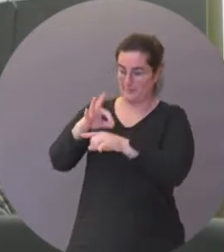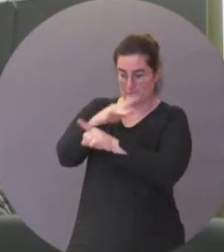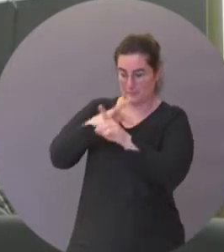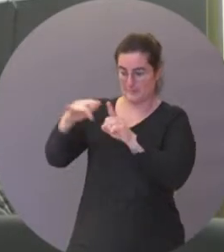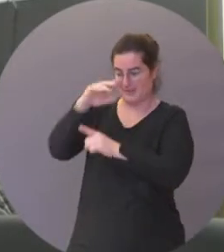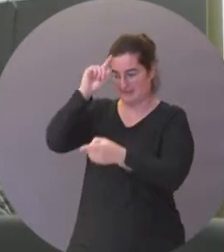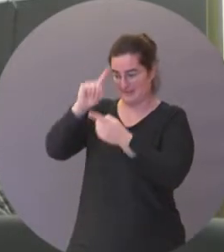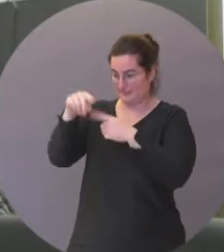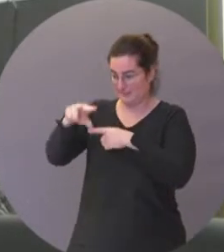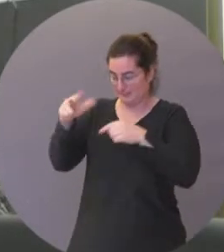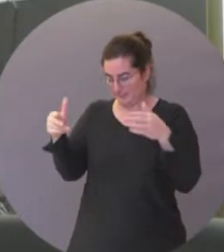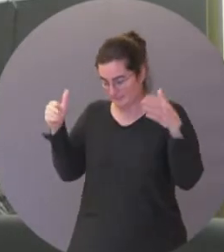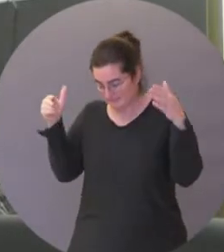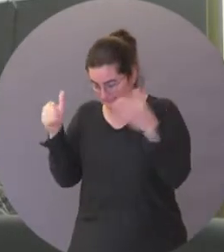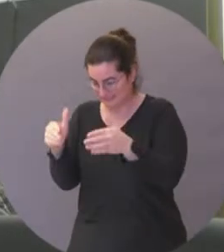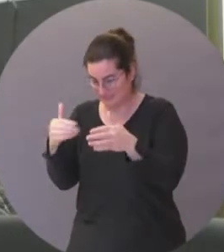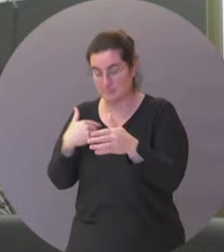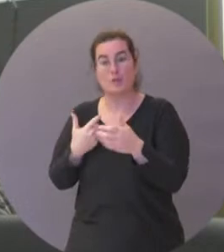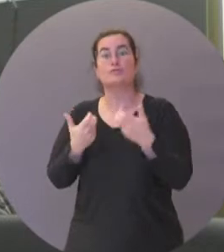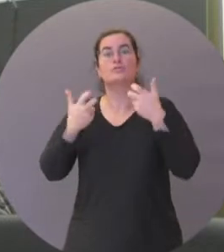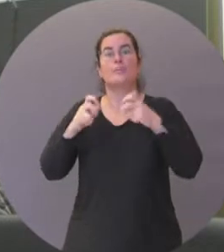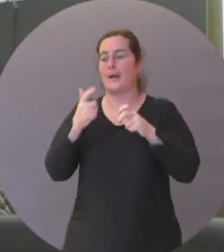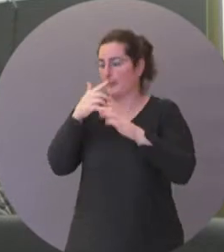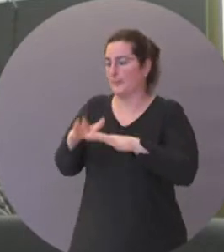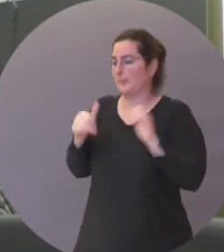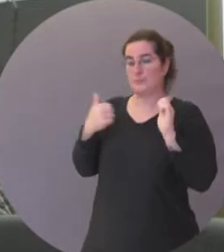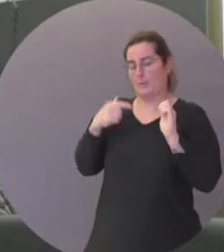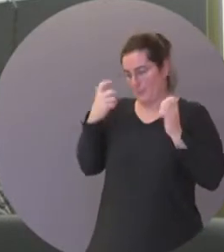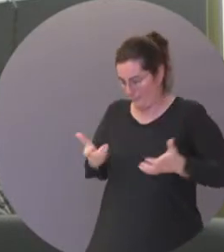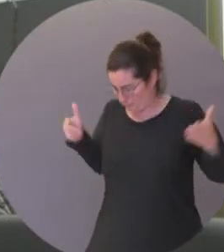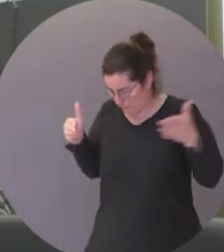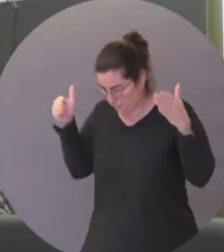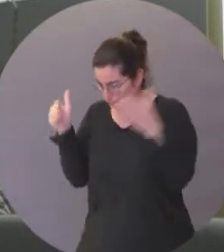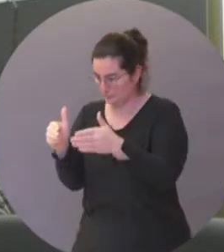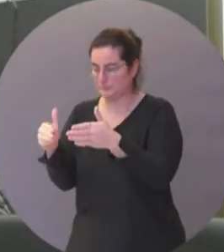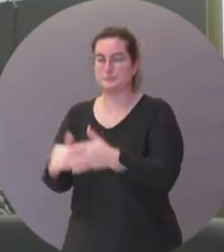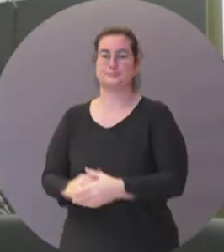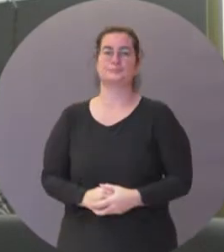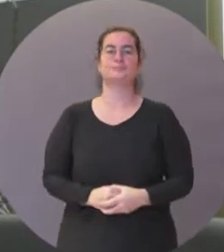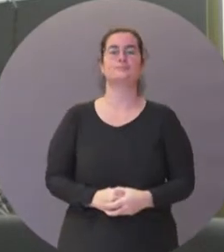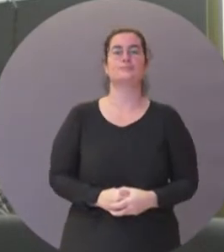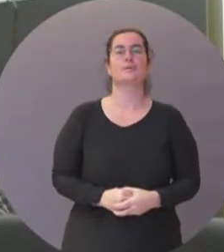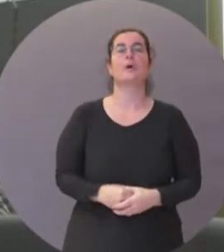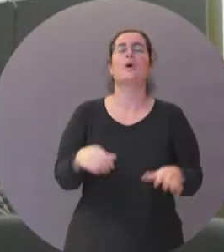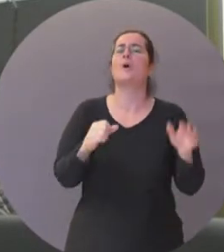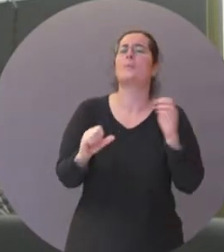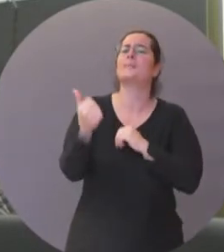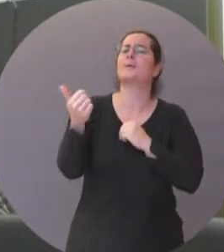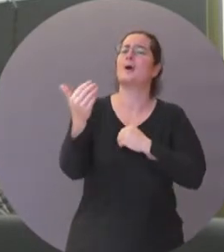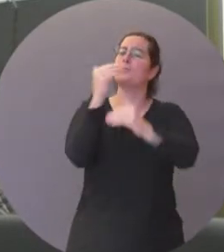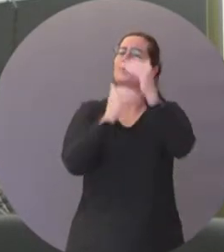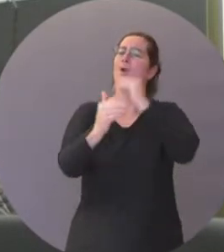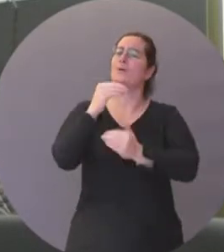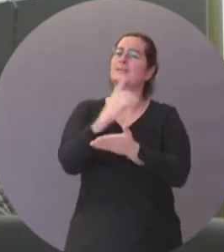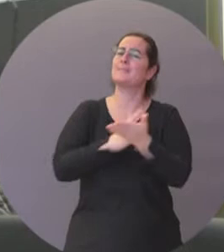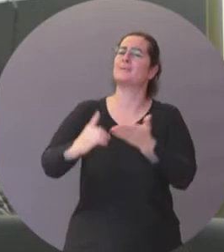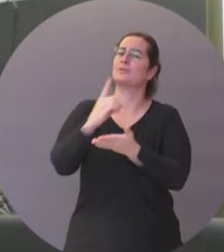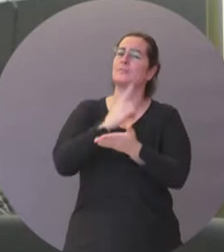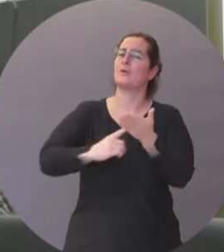nous ne pouvons et ne voulons pas éviter je pense en premier lieu à notre plan départemental d'action pour le logement et